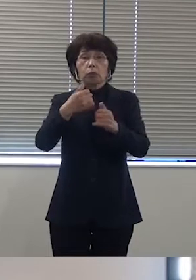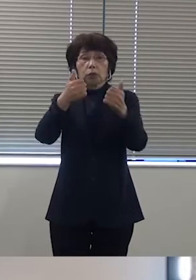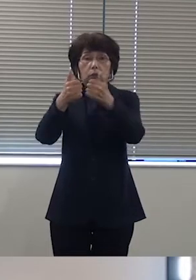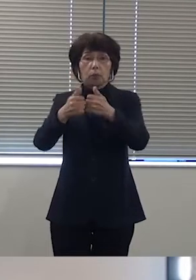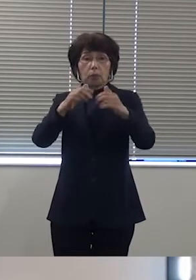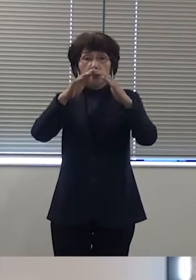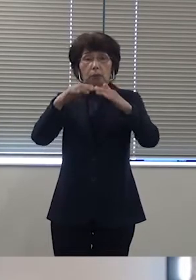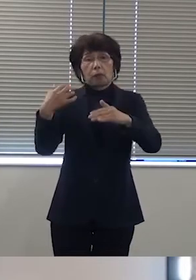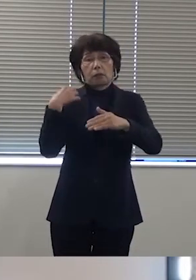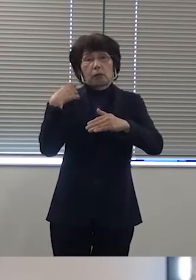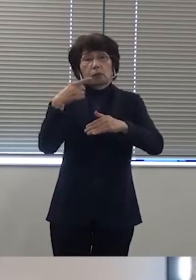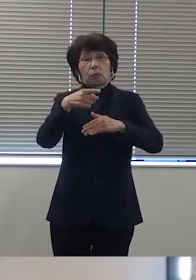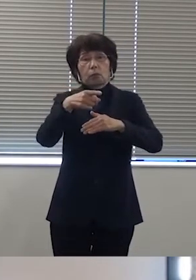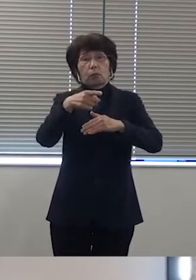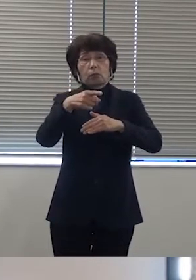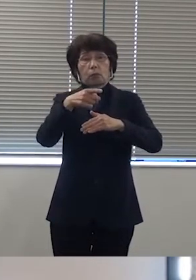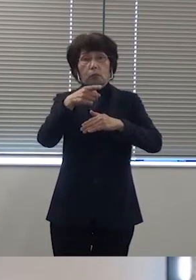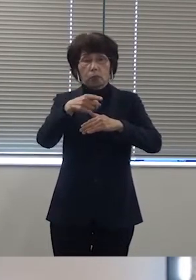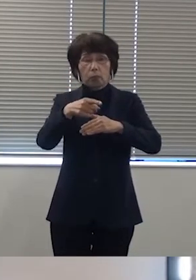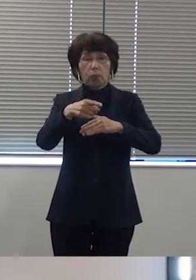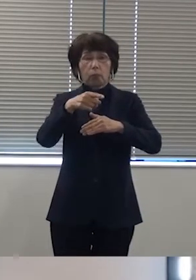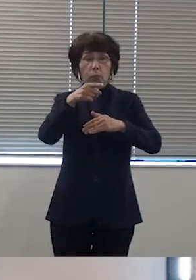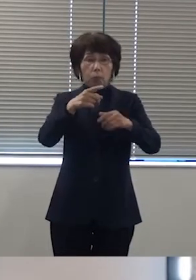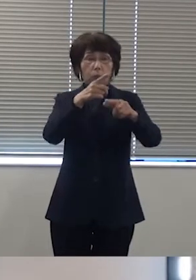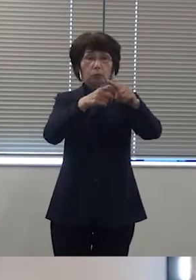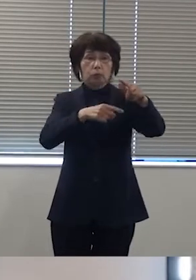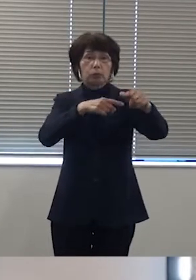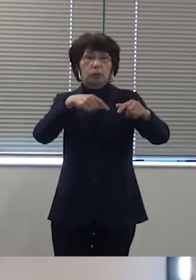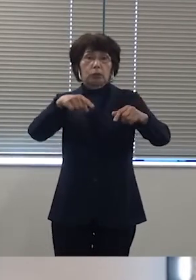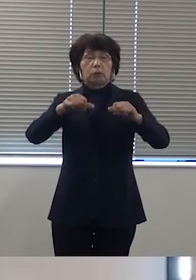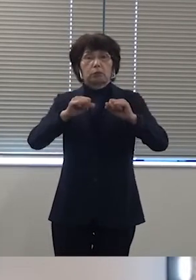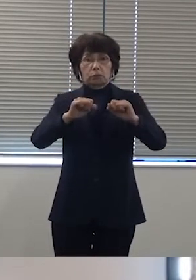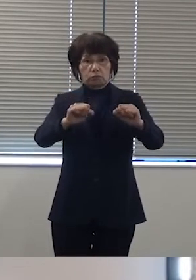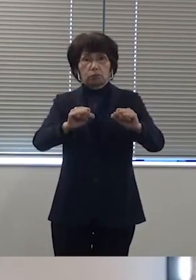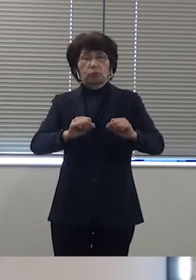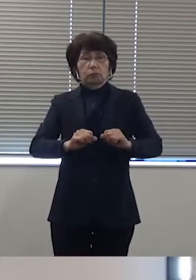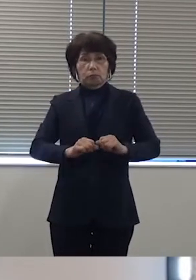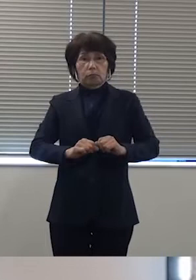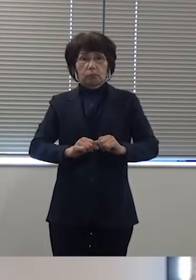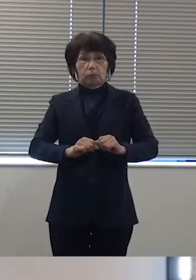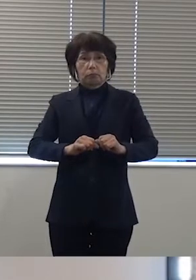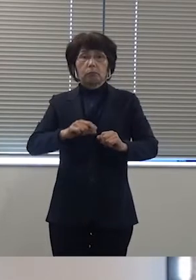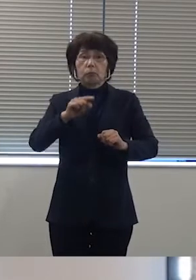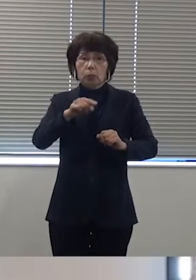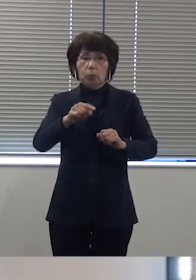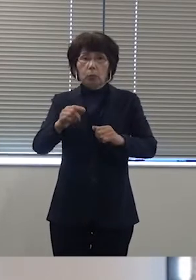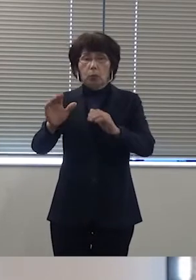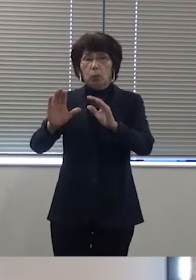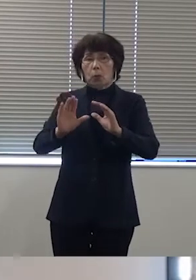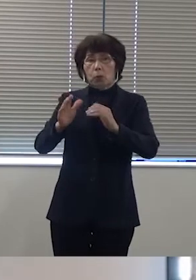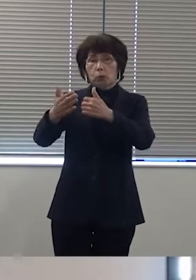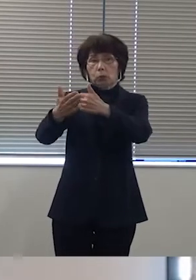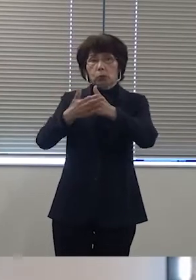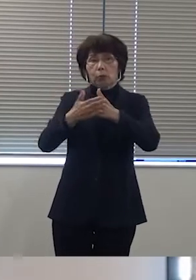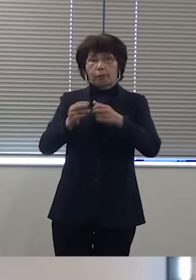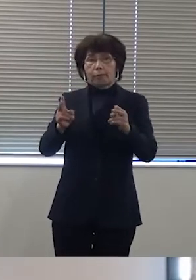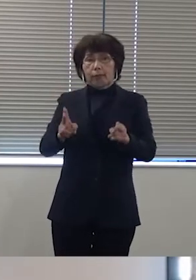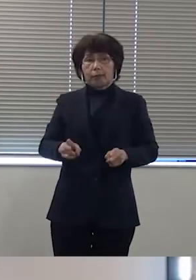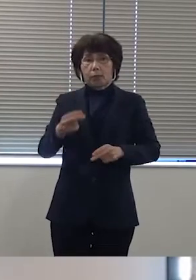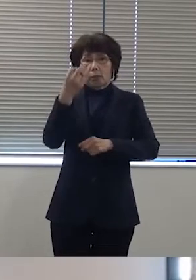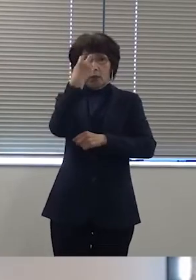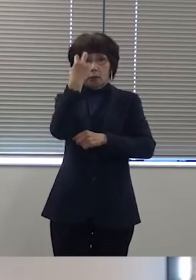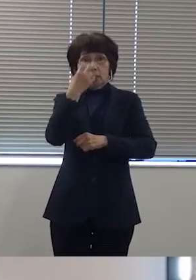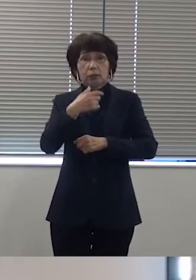あ、そことの受援体制を確認していきます。 応援の職員なんですか。 応援の職員については多分入ってくるの